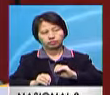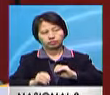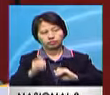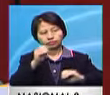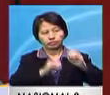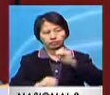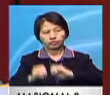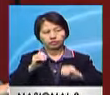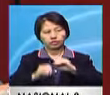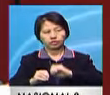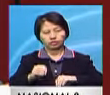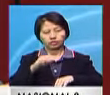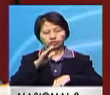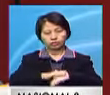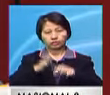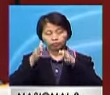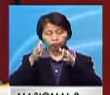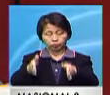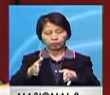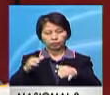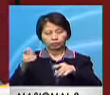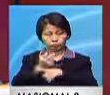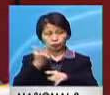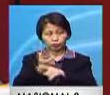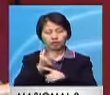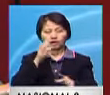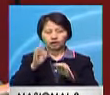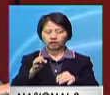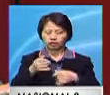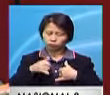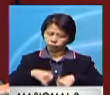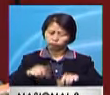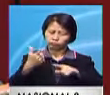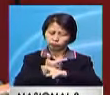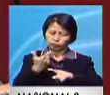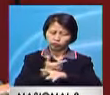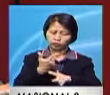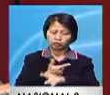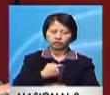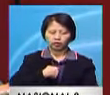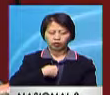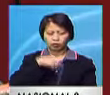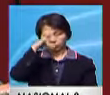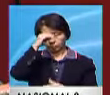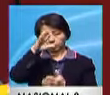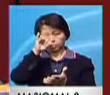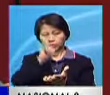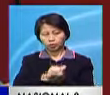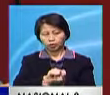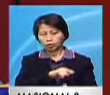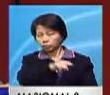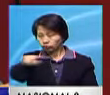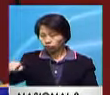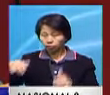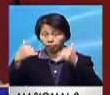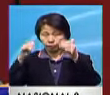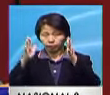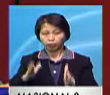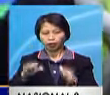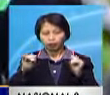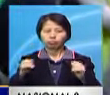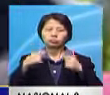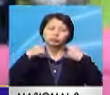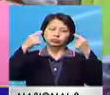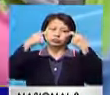they are on track. And if we carry on this way, I am confident that saya yakin mereka akan dapat pencapaian yang